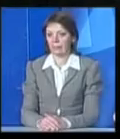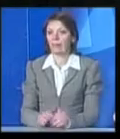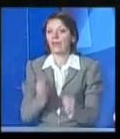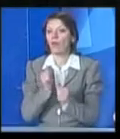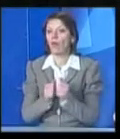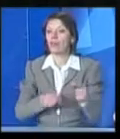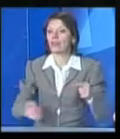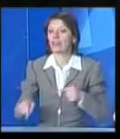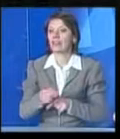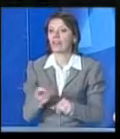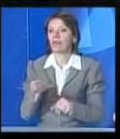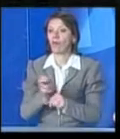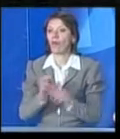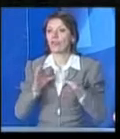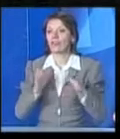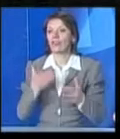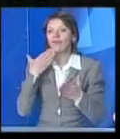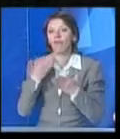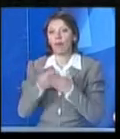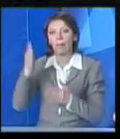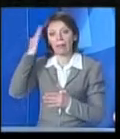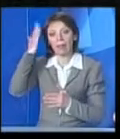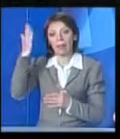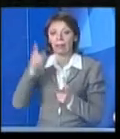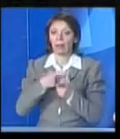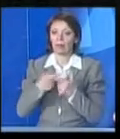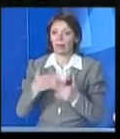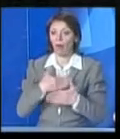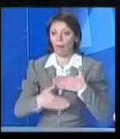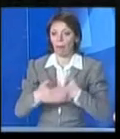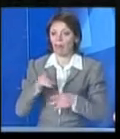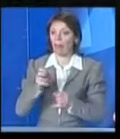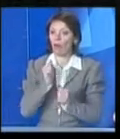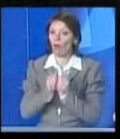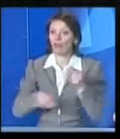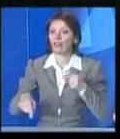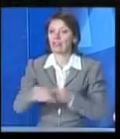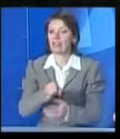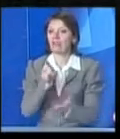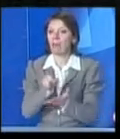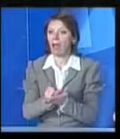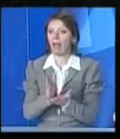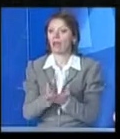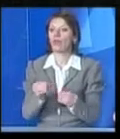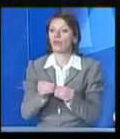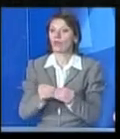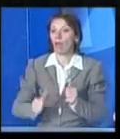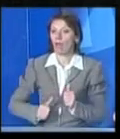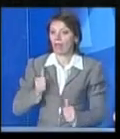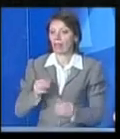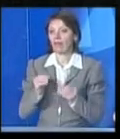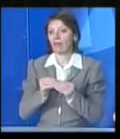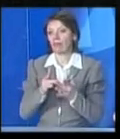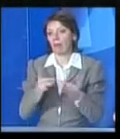Кожен із нас приходить в цей світ зі своїми талантами чи обмеженнями. Але кожен із нас має ту саму гідність і ті самі рівні